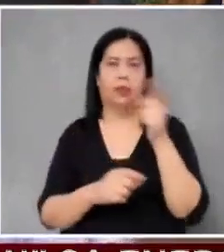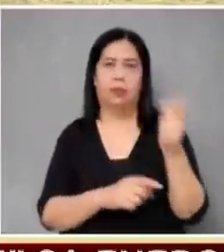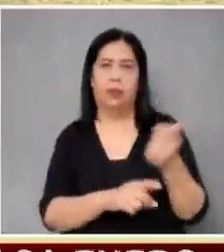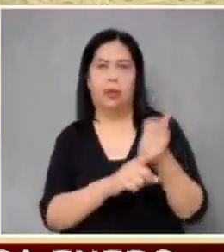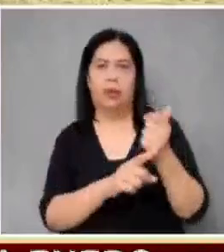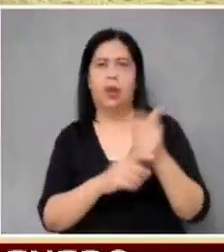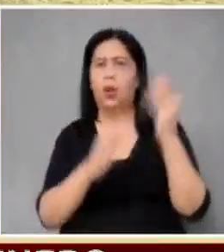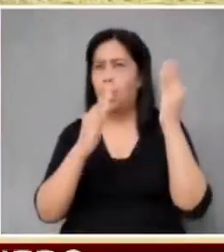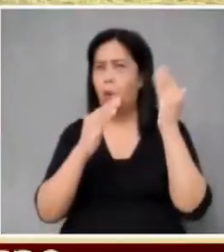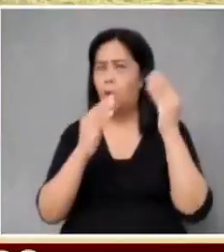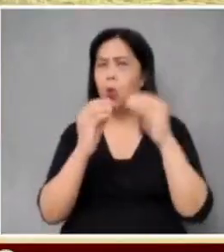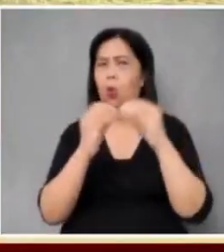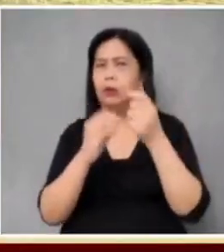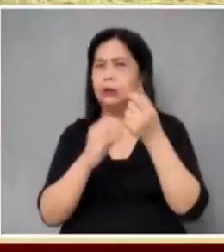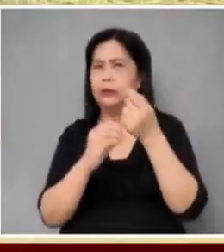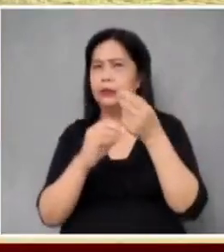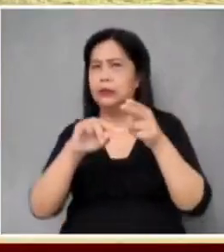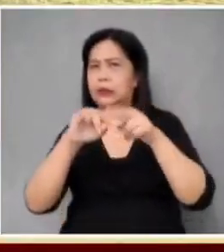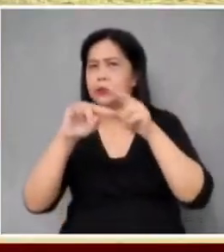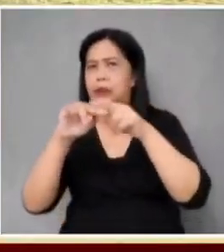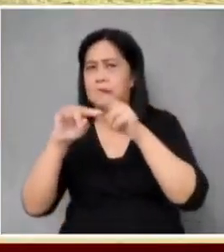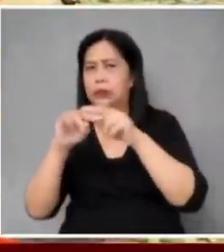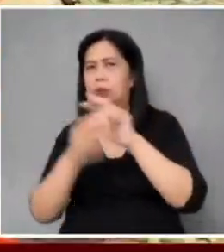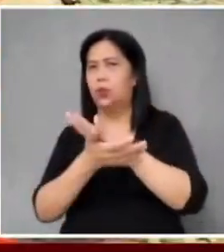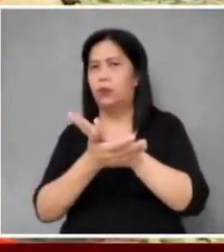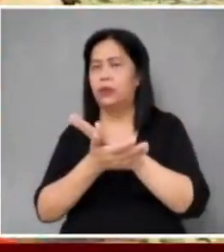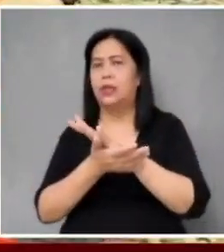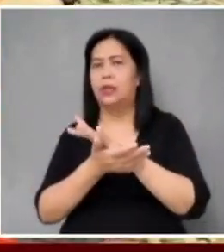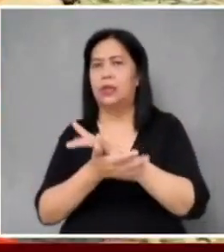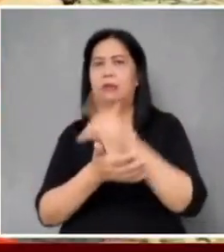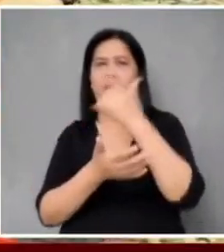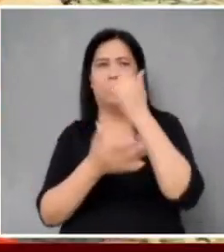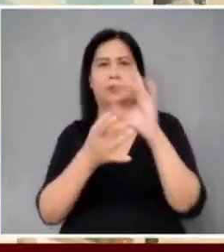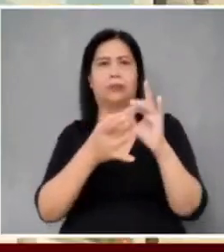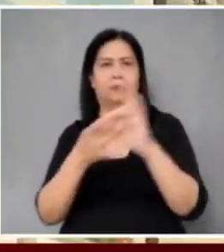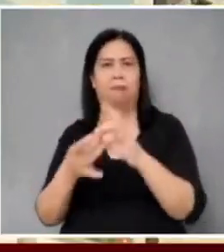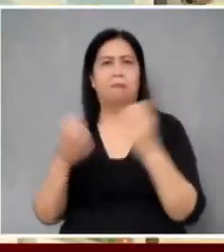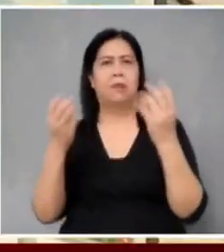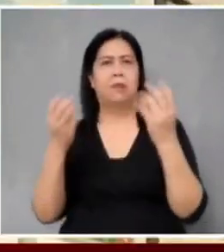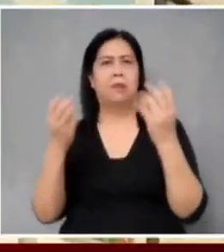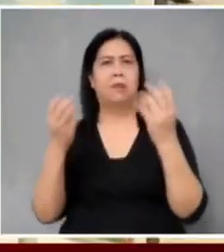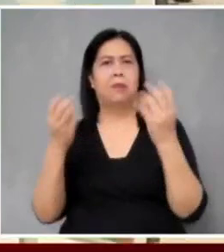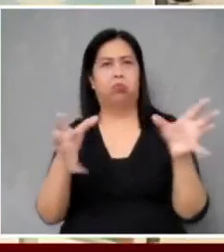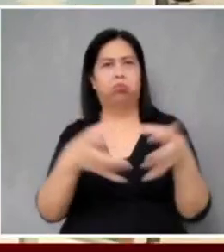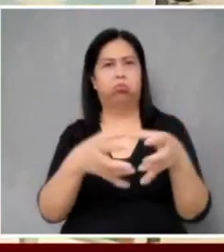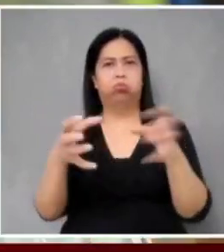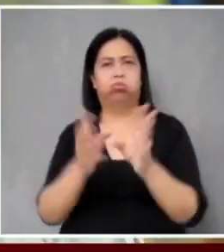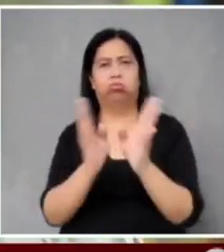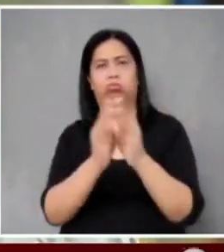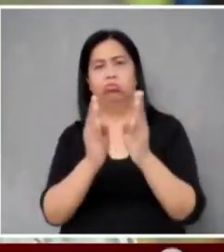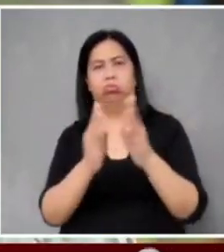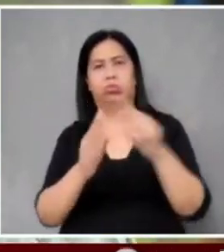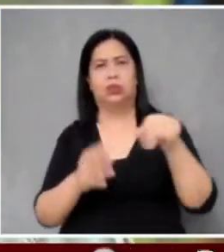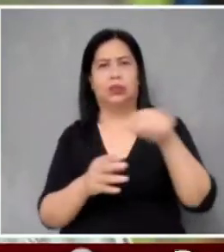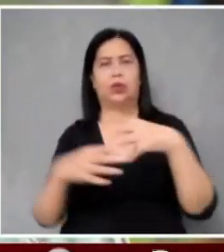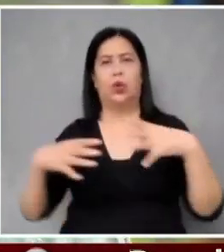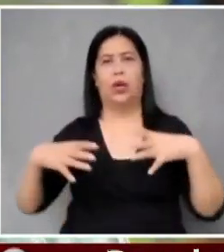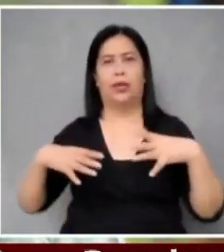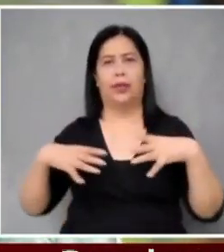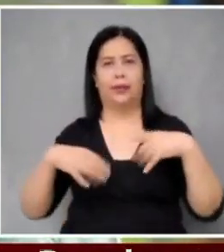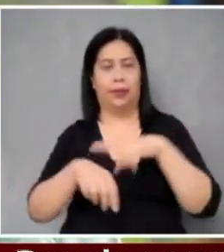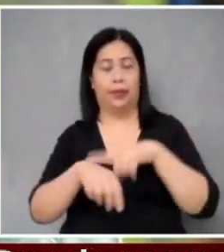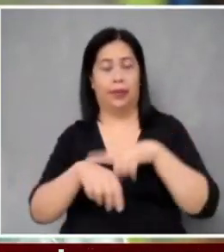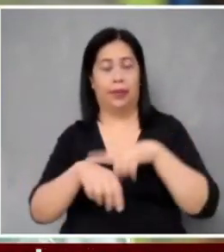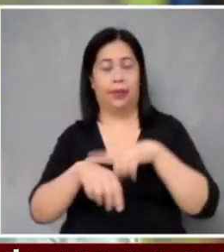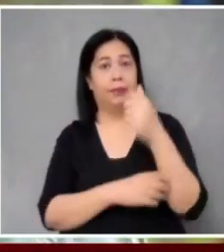na ang bahagyang pagtaas ng kaso ng COVID-19 dahil marami ang mga pagtitipon ngayong holiday season. Ayon naman kay National